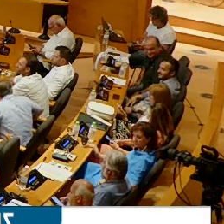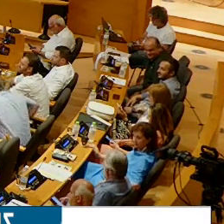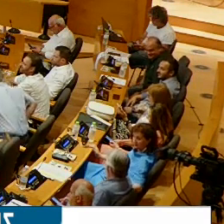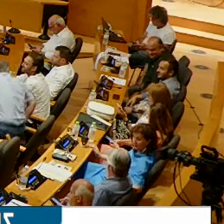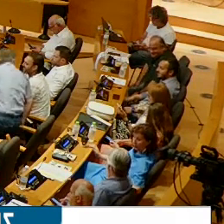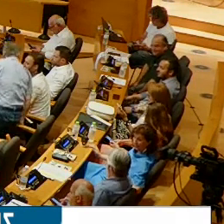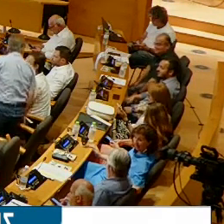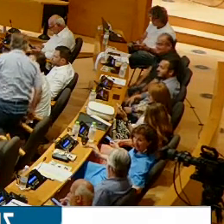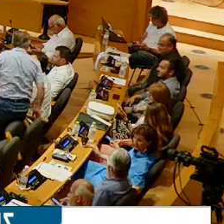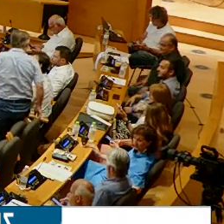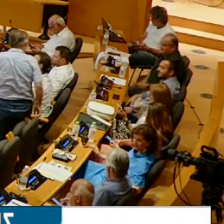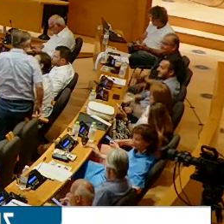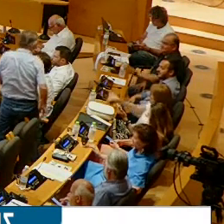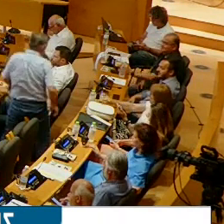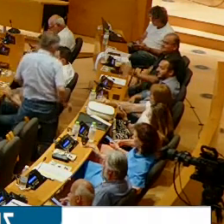Ευχαριστώ κύριε Πρόεδρε.